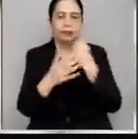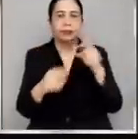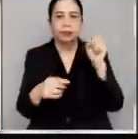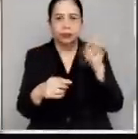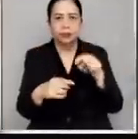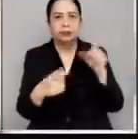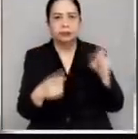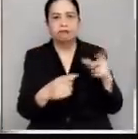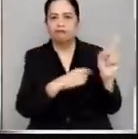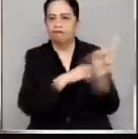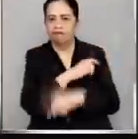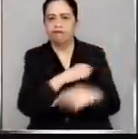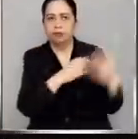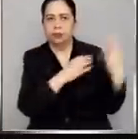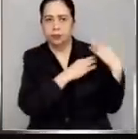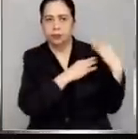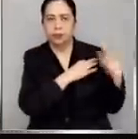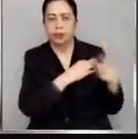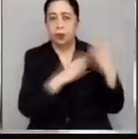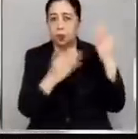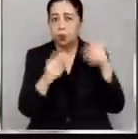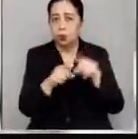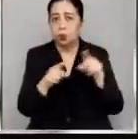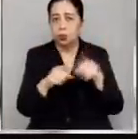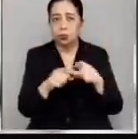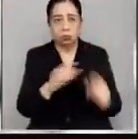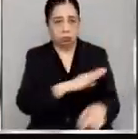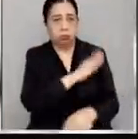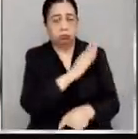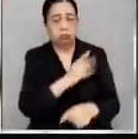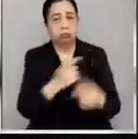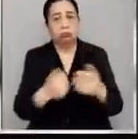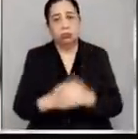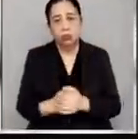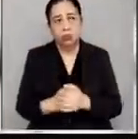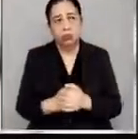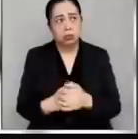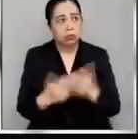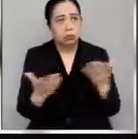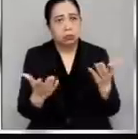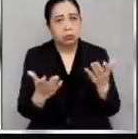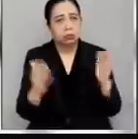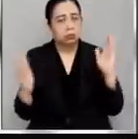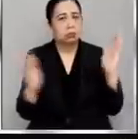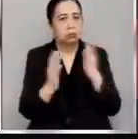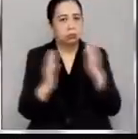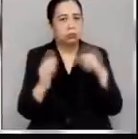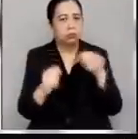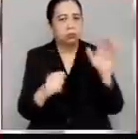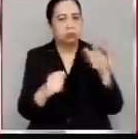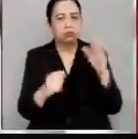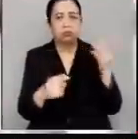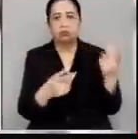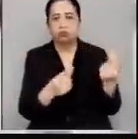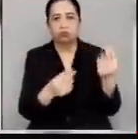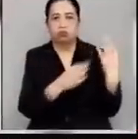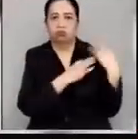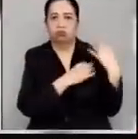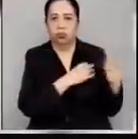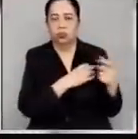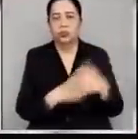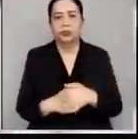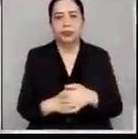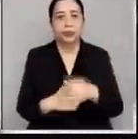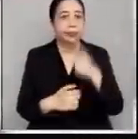managot. I hope he will also be brave enough to the consequences of his actions. Dahil wala